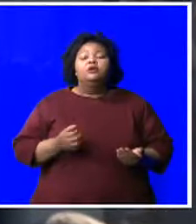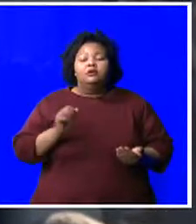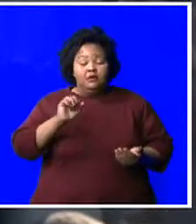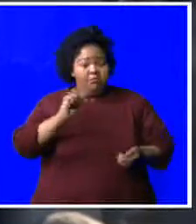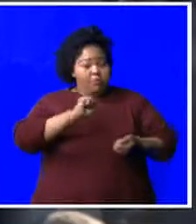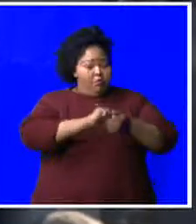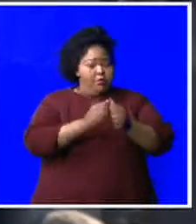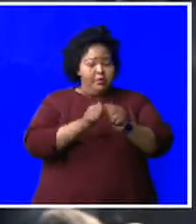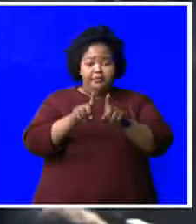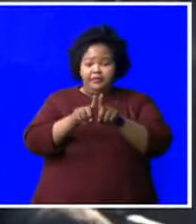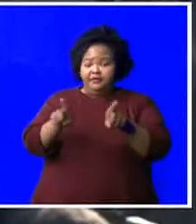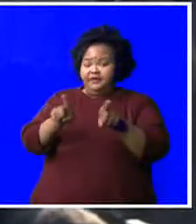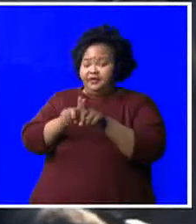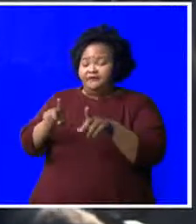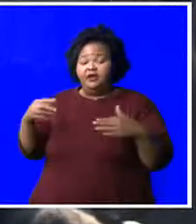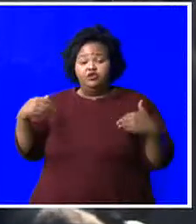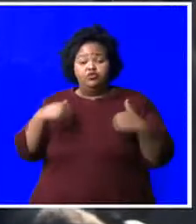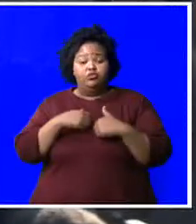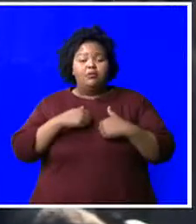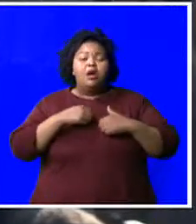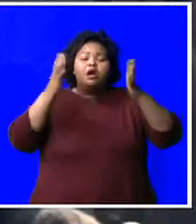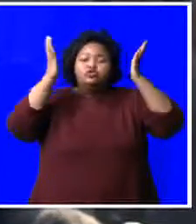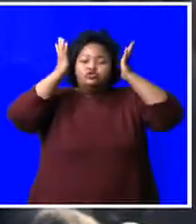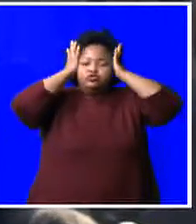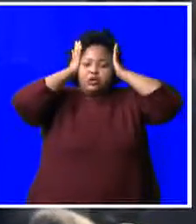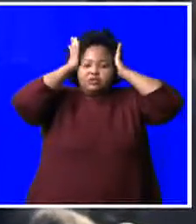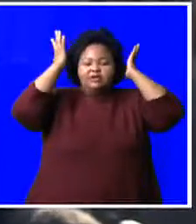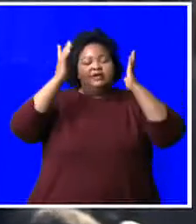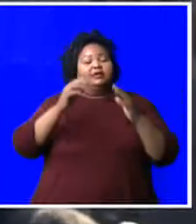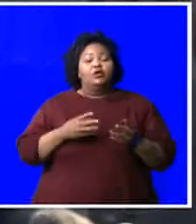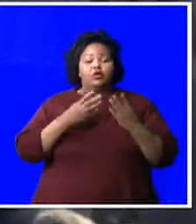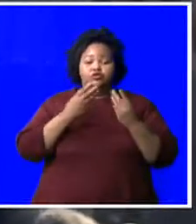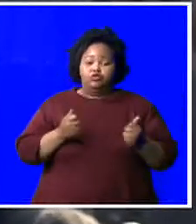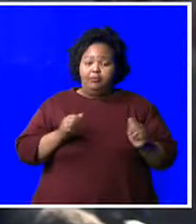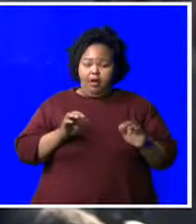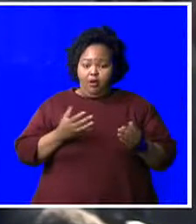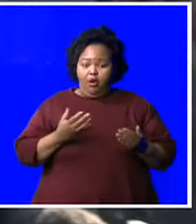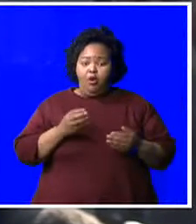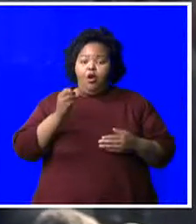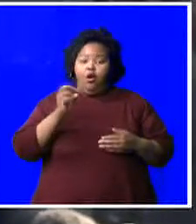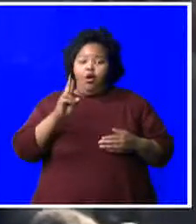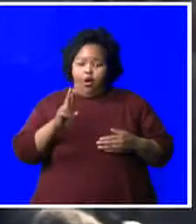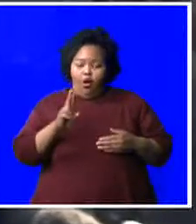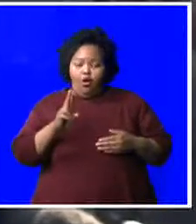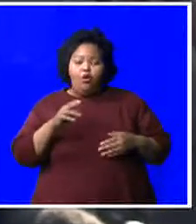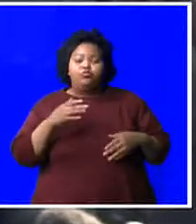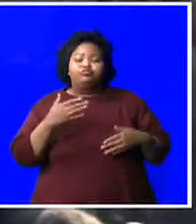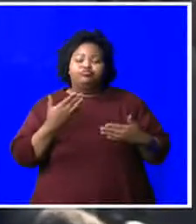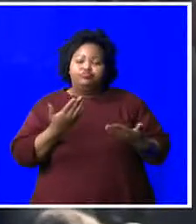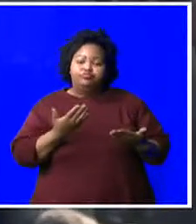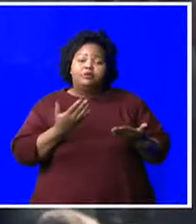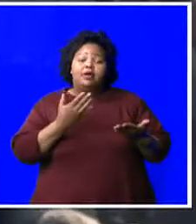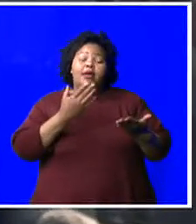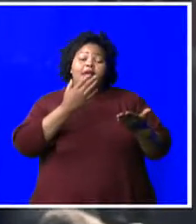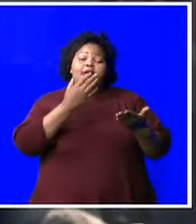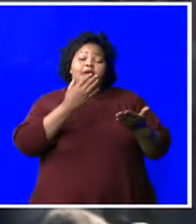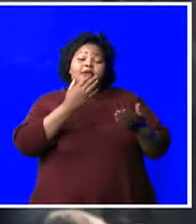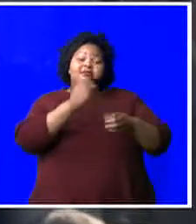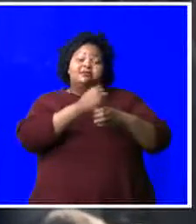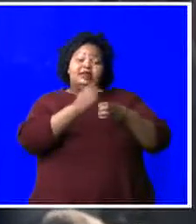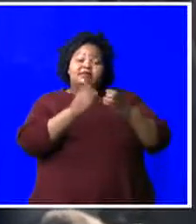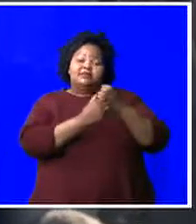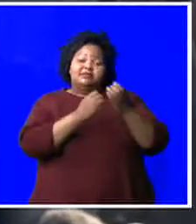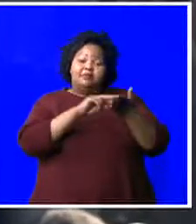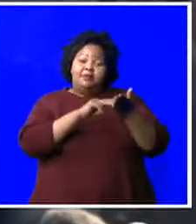selihlangabedene nawo nekuthi generally umlangeni nangathiwa provide a strategic direction sahulumende